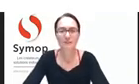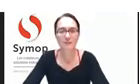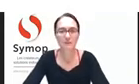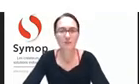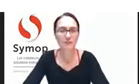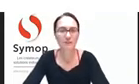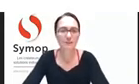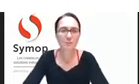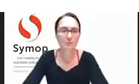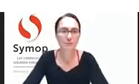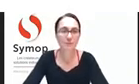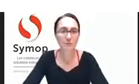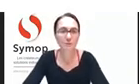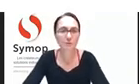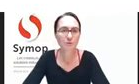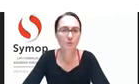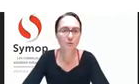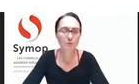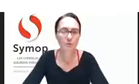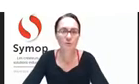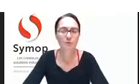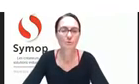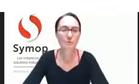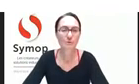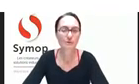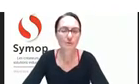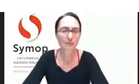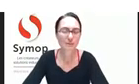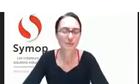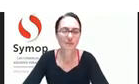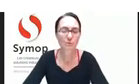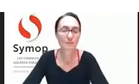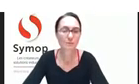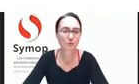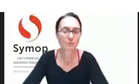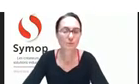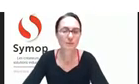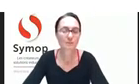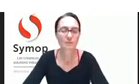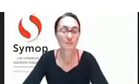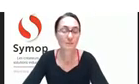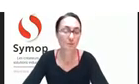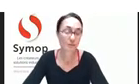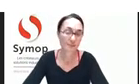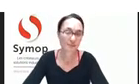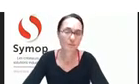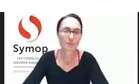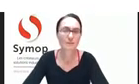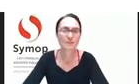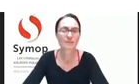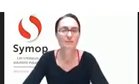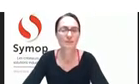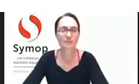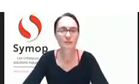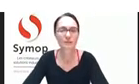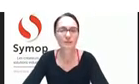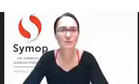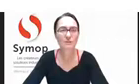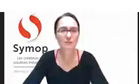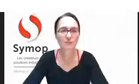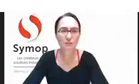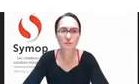L'idée de ces webinaires nous est venue suite aux travaux menés au sein de la TIP, qui avait